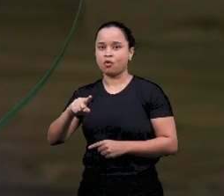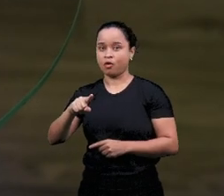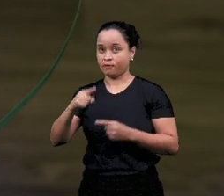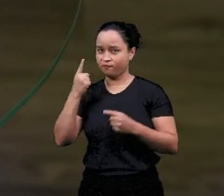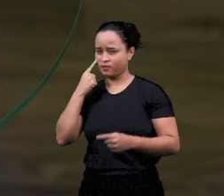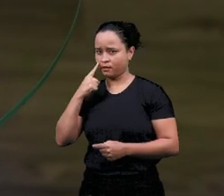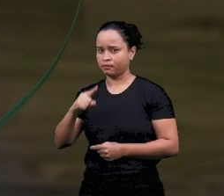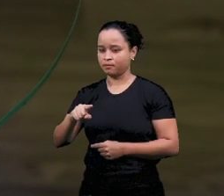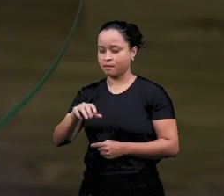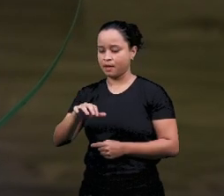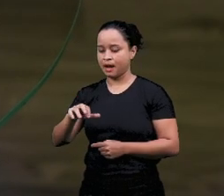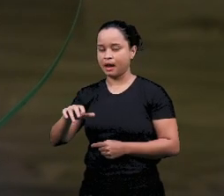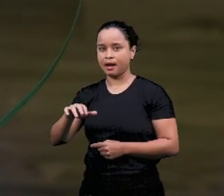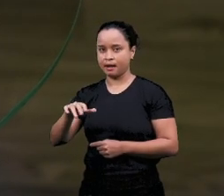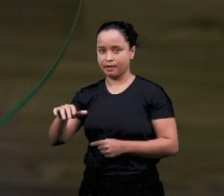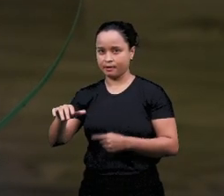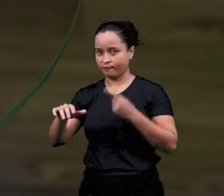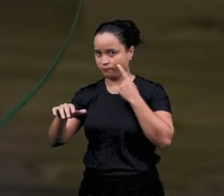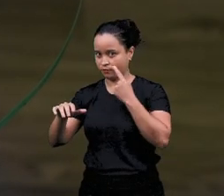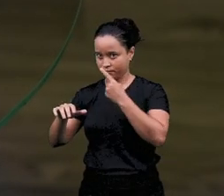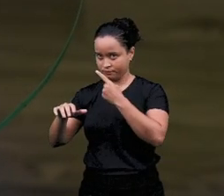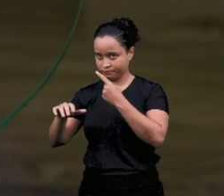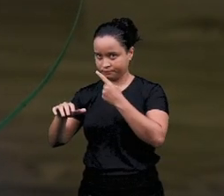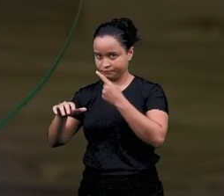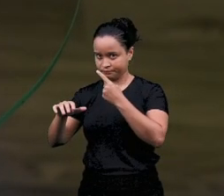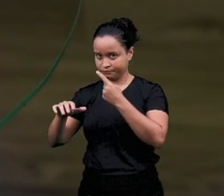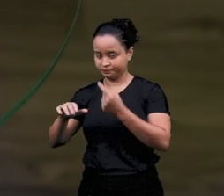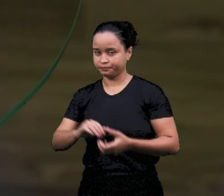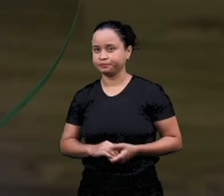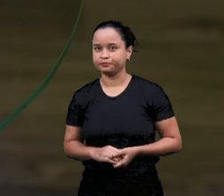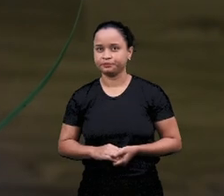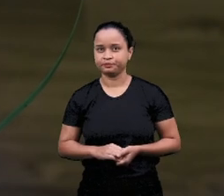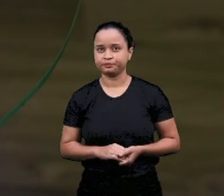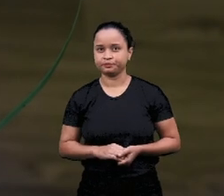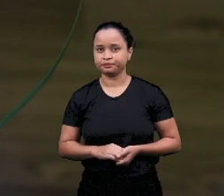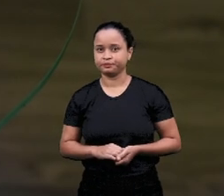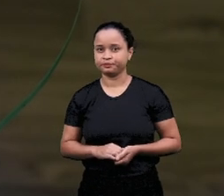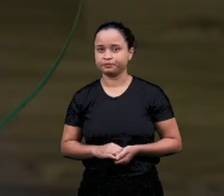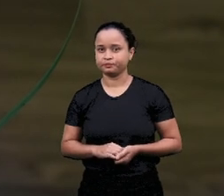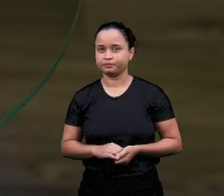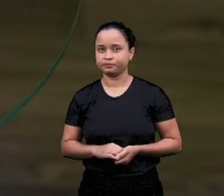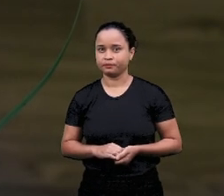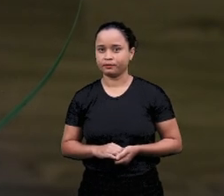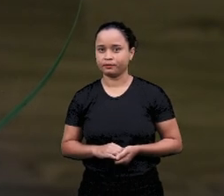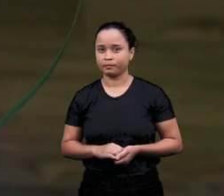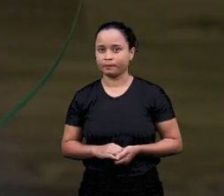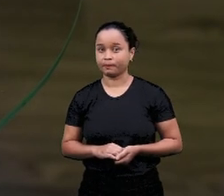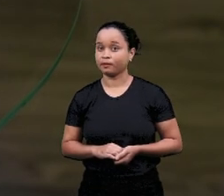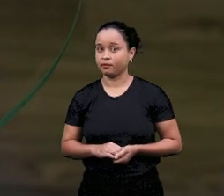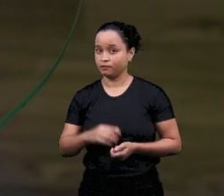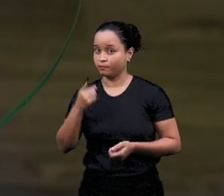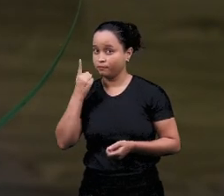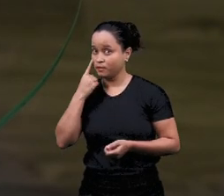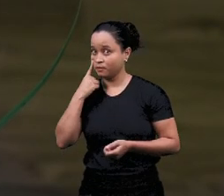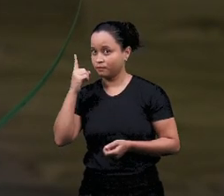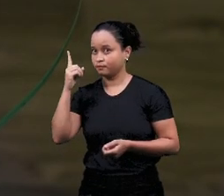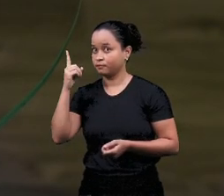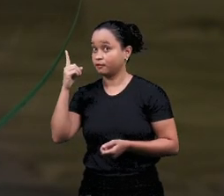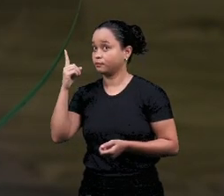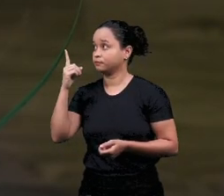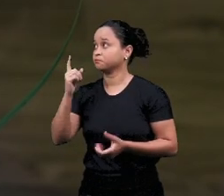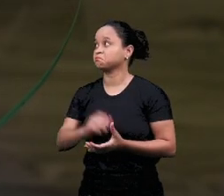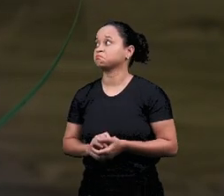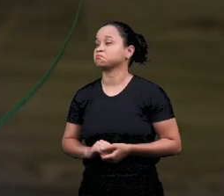Mi, Fa, Mi, Do, Sol. J'ai changé vers le deuxième doigt. Sol,